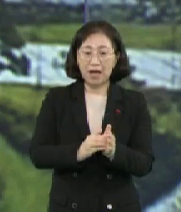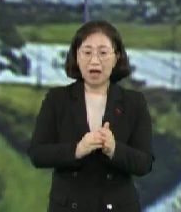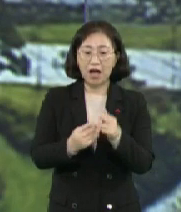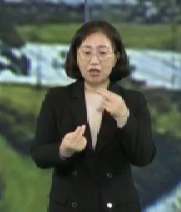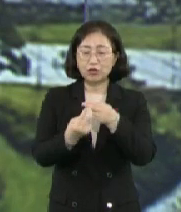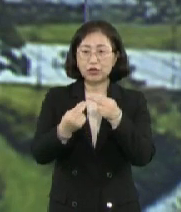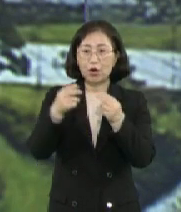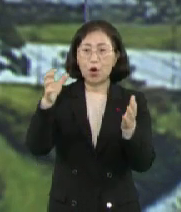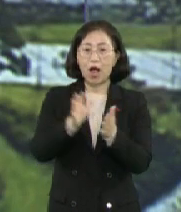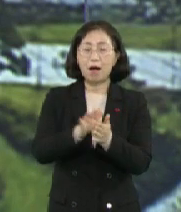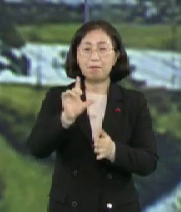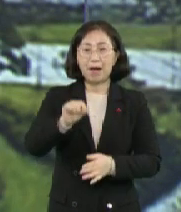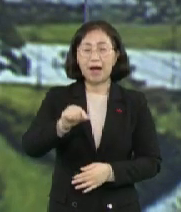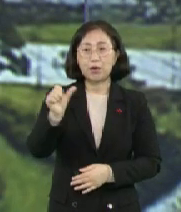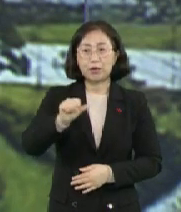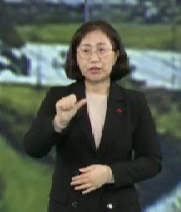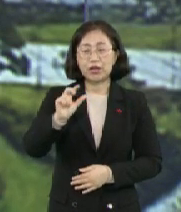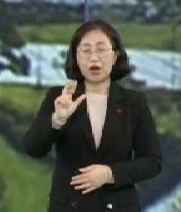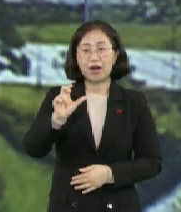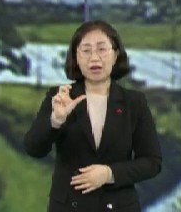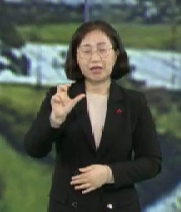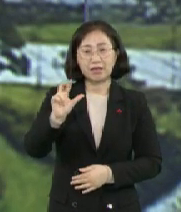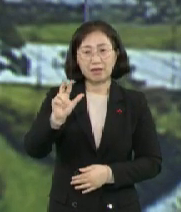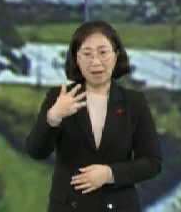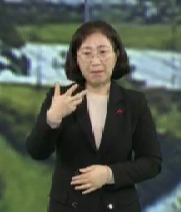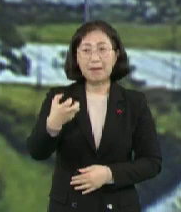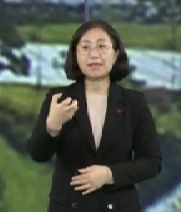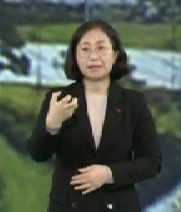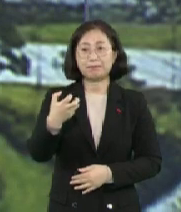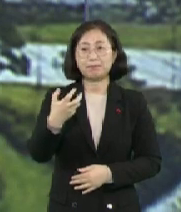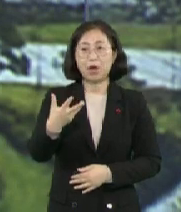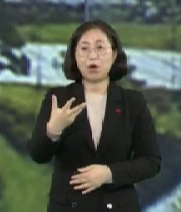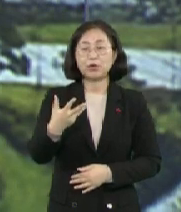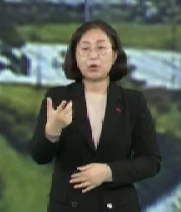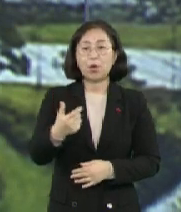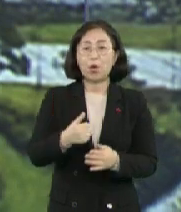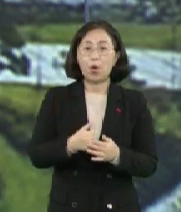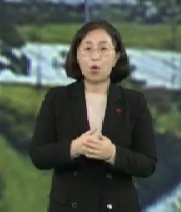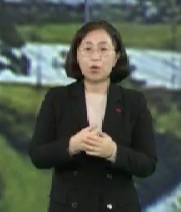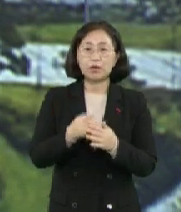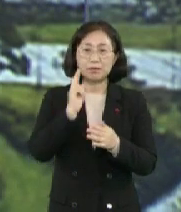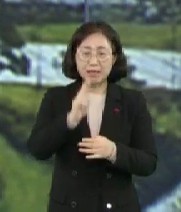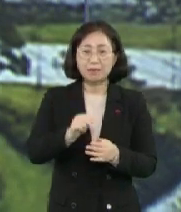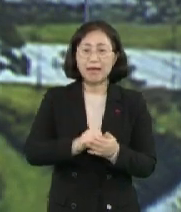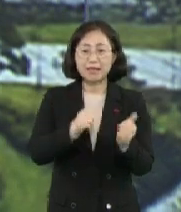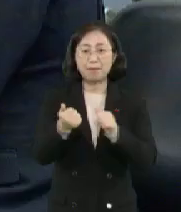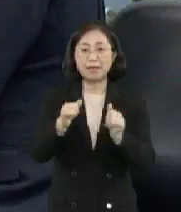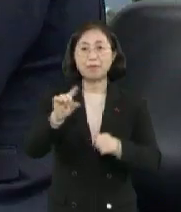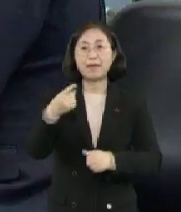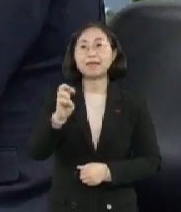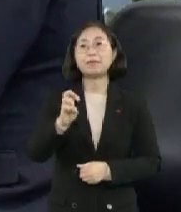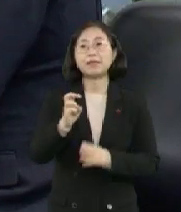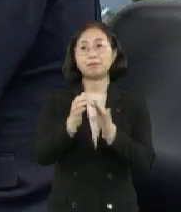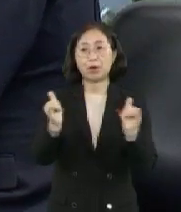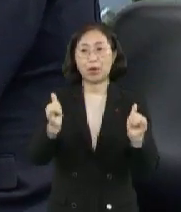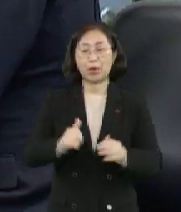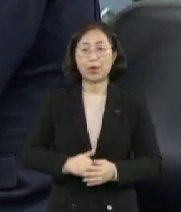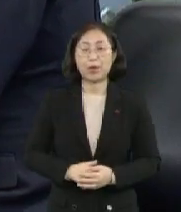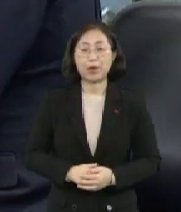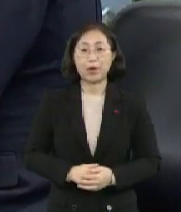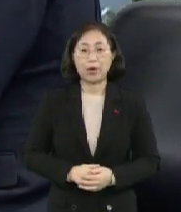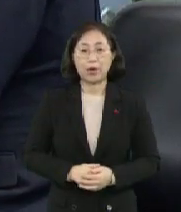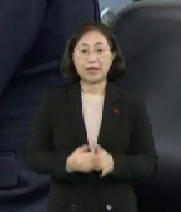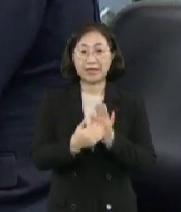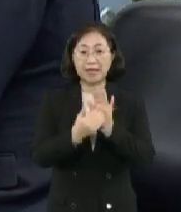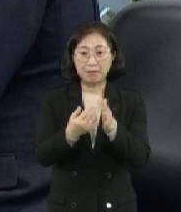누적 확진자는 17,588명으로 심각한 상황이고 사망자만 해도 131명이 이르고 있습니다. 이에